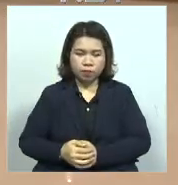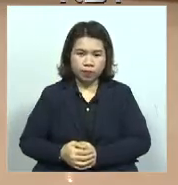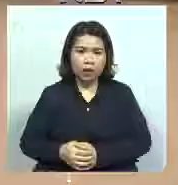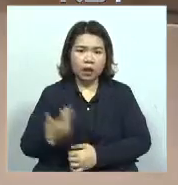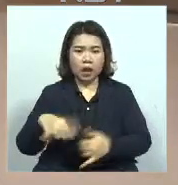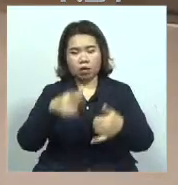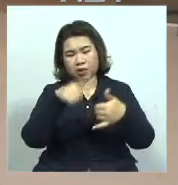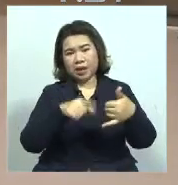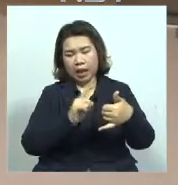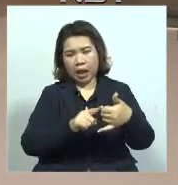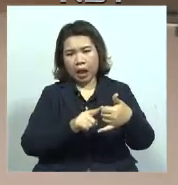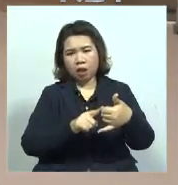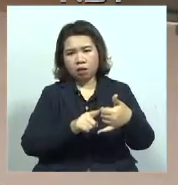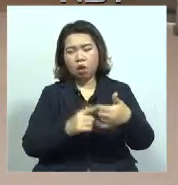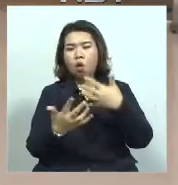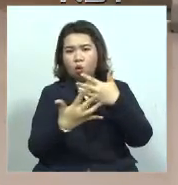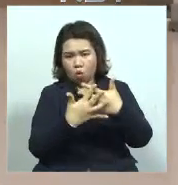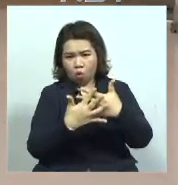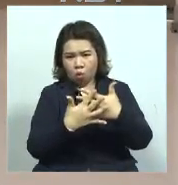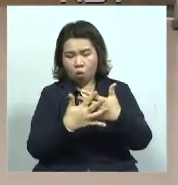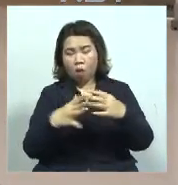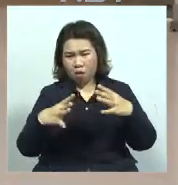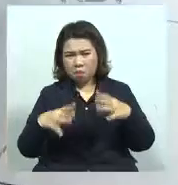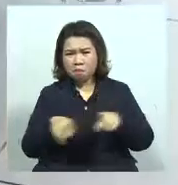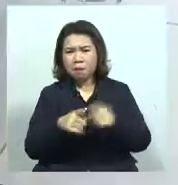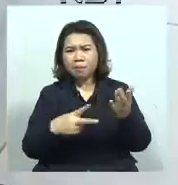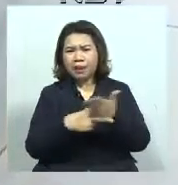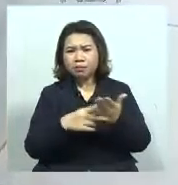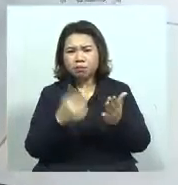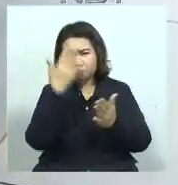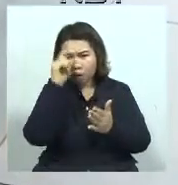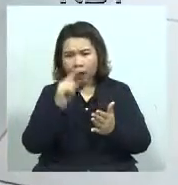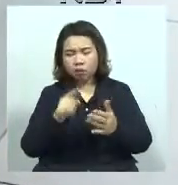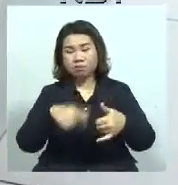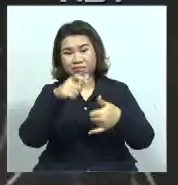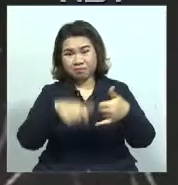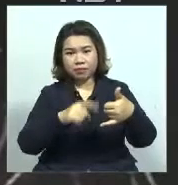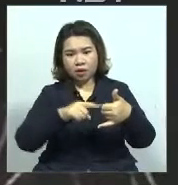ายได้รับการพักโทษเมื่อปี2561เนื่องจากผู้ต้